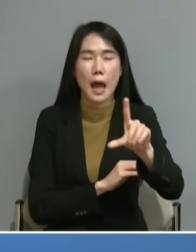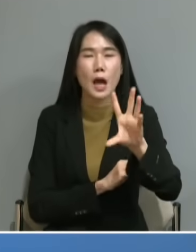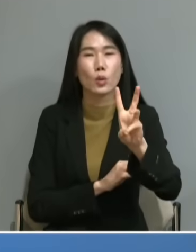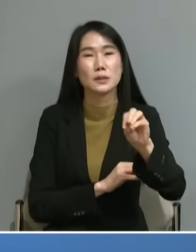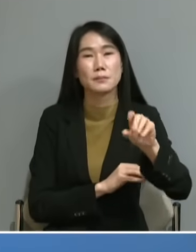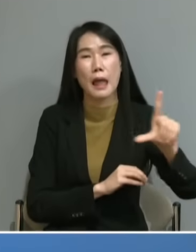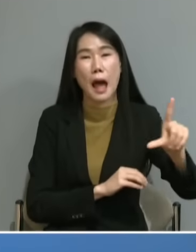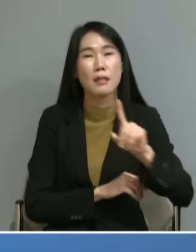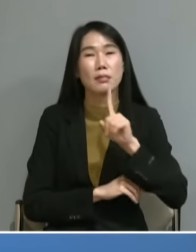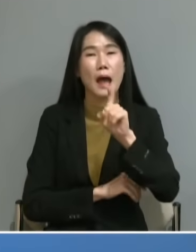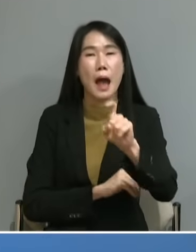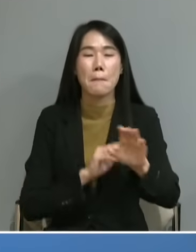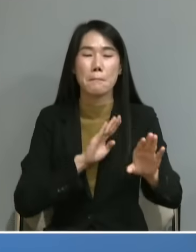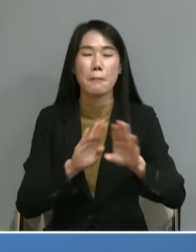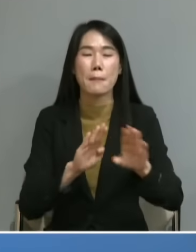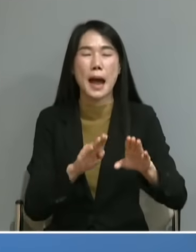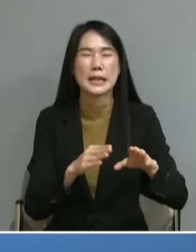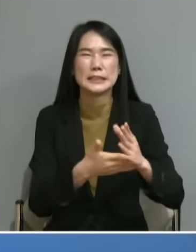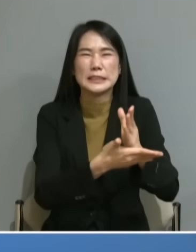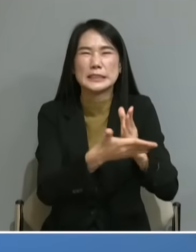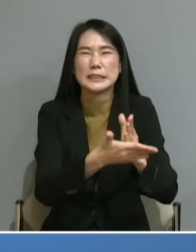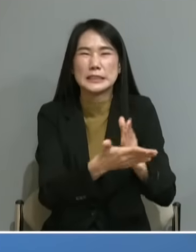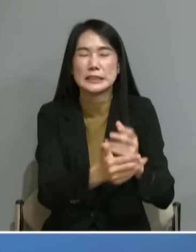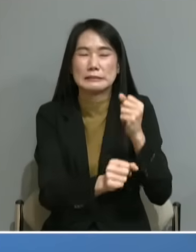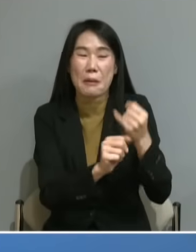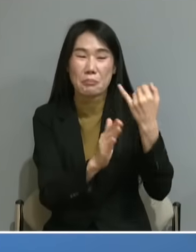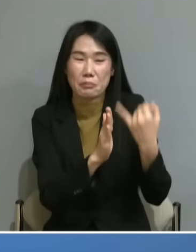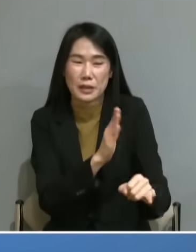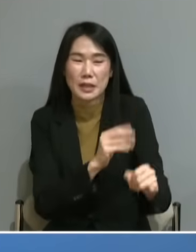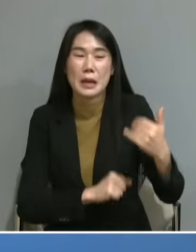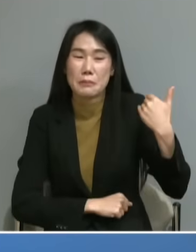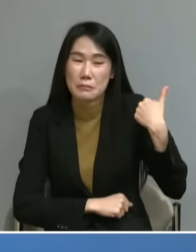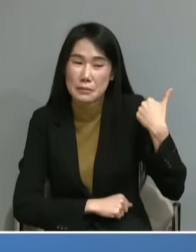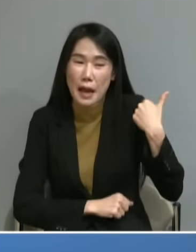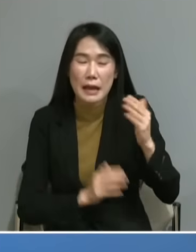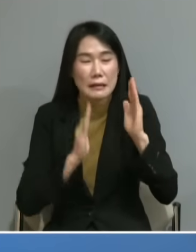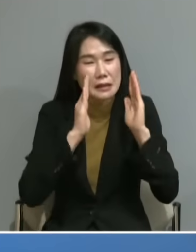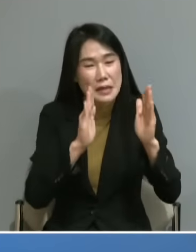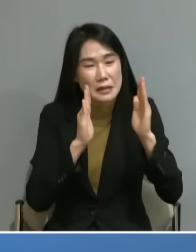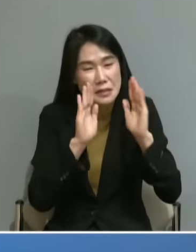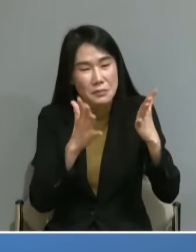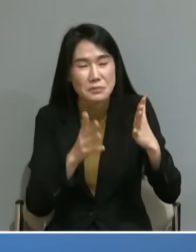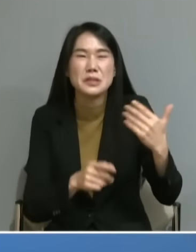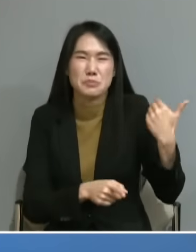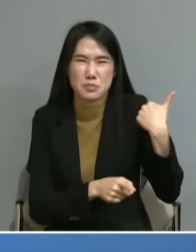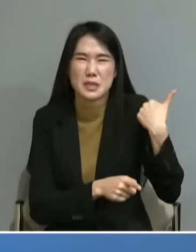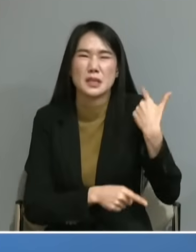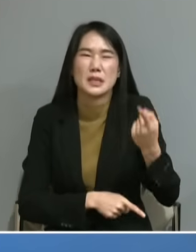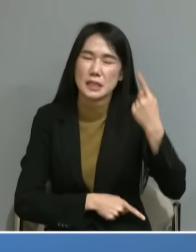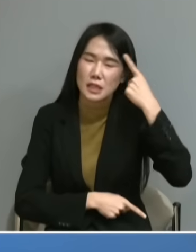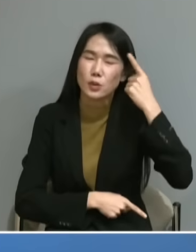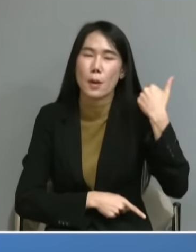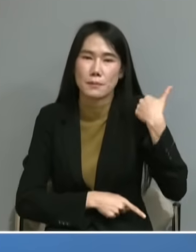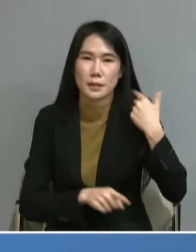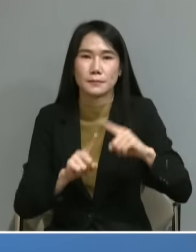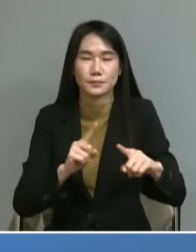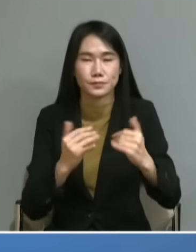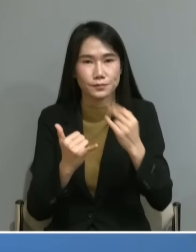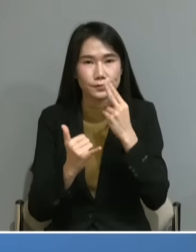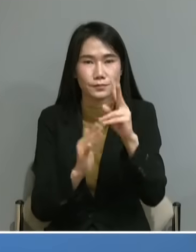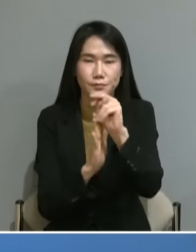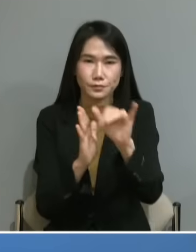จะถามว่าจะมีสักร้อยสักพันไหมที่ดำเนินการผิดวัตถุประสงค์จะโดยจงใจหรือไม่ก็ตามมีครับแต่กลไกที่เราใ